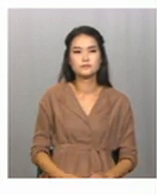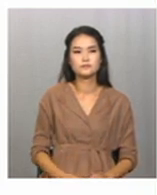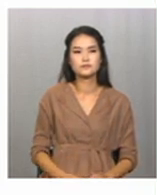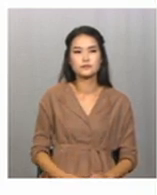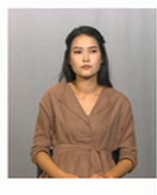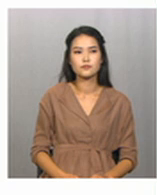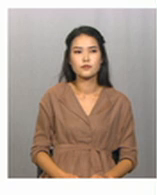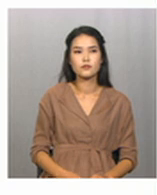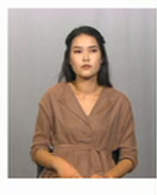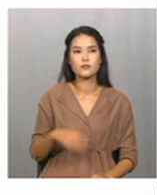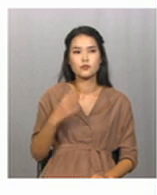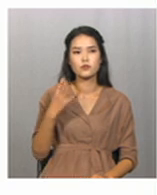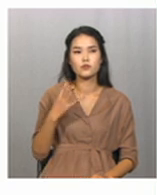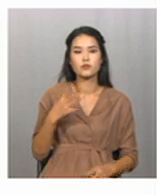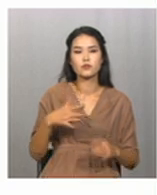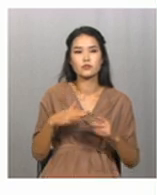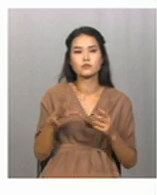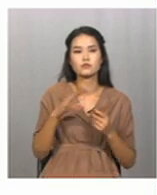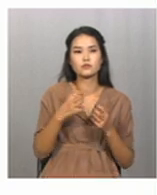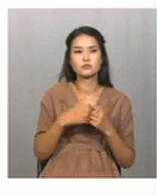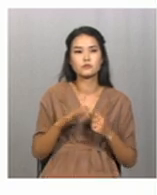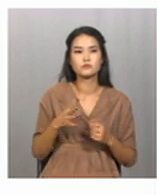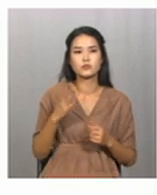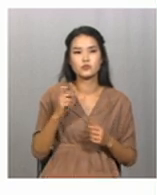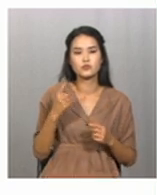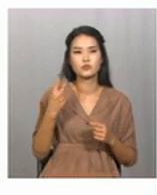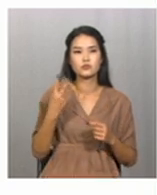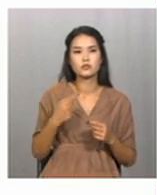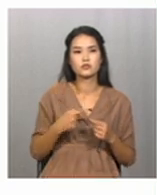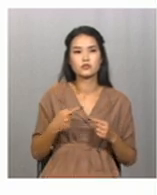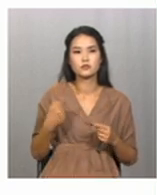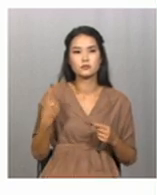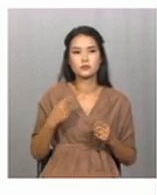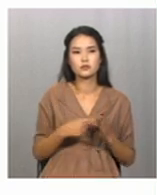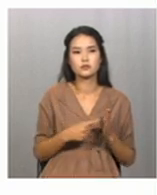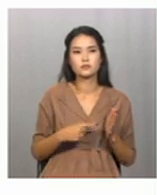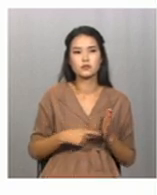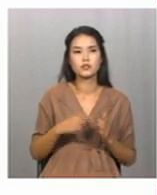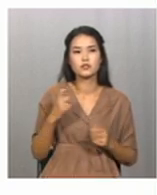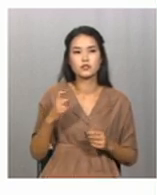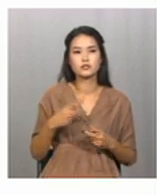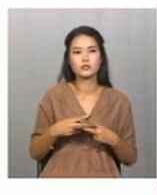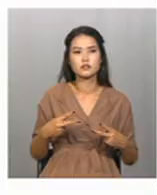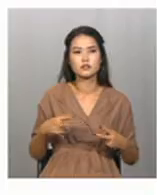Ортақ бөлімге келтіретін болсақ, 4x квадрат азайтылған 1 бөлінген x тең болады